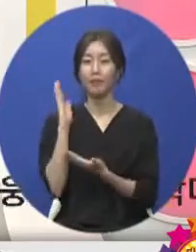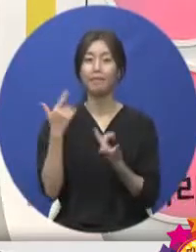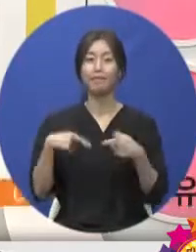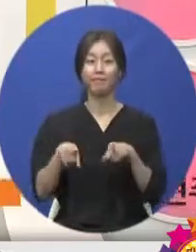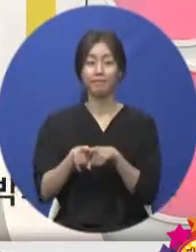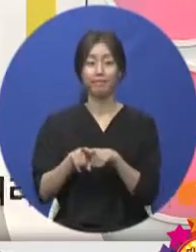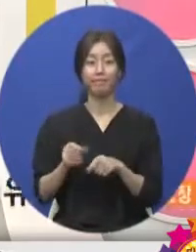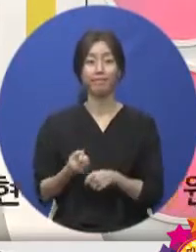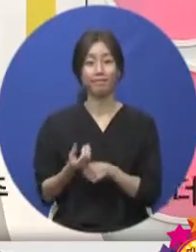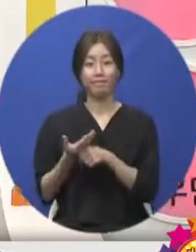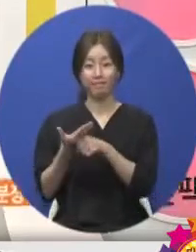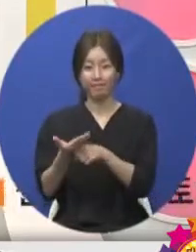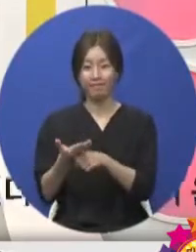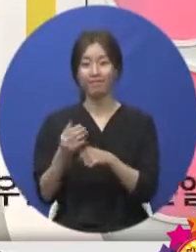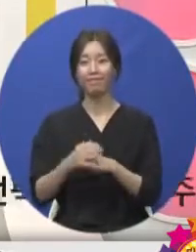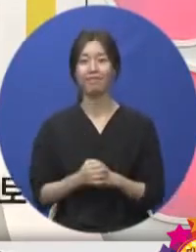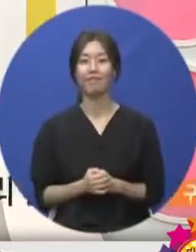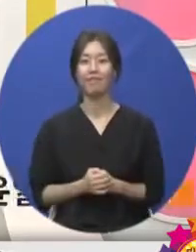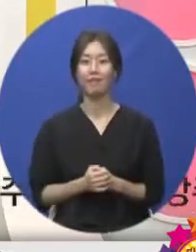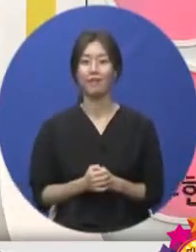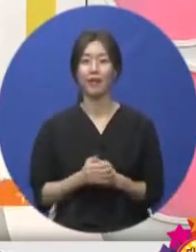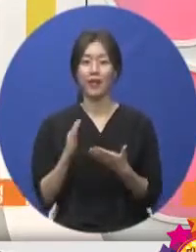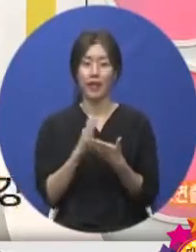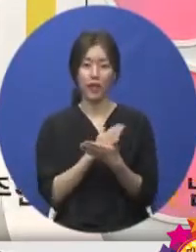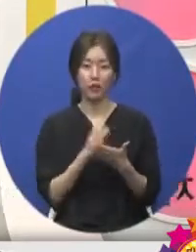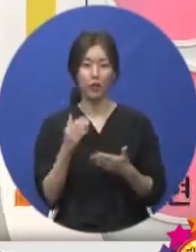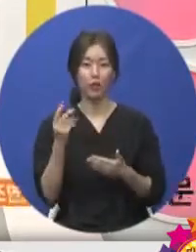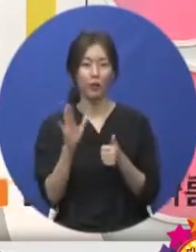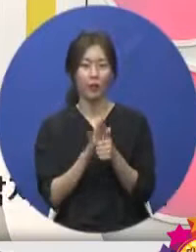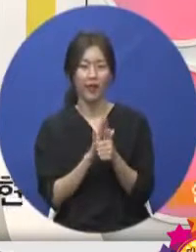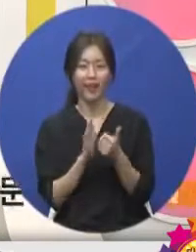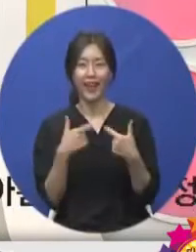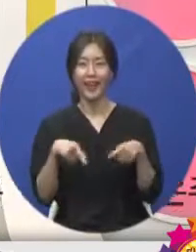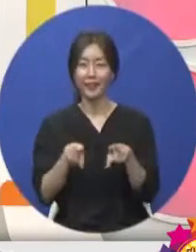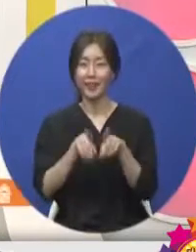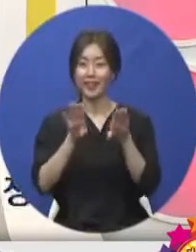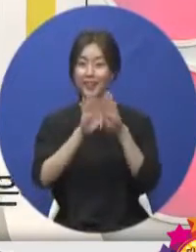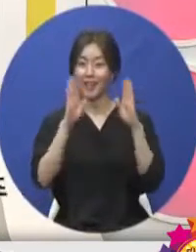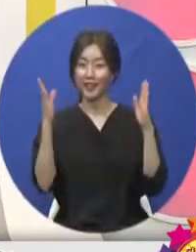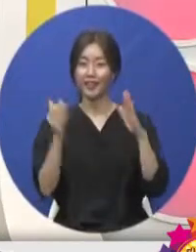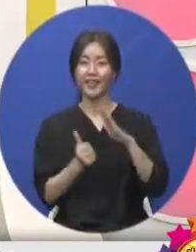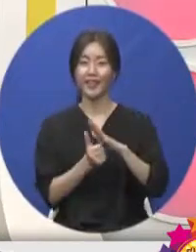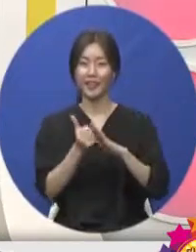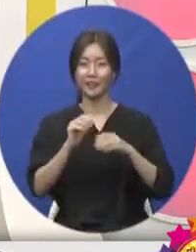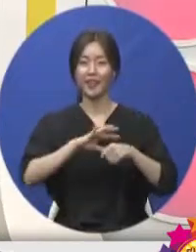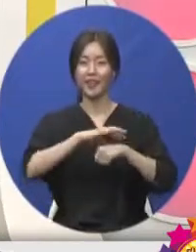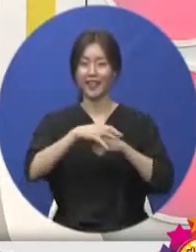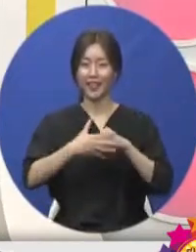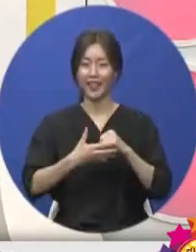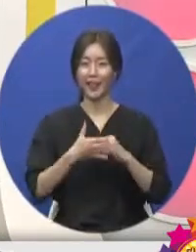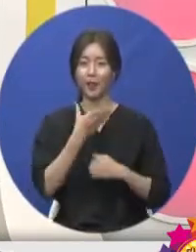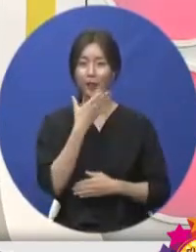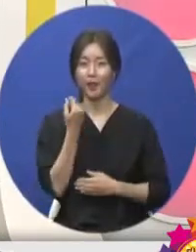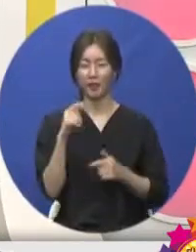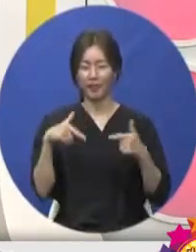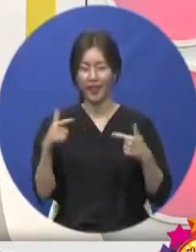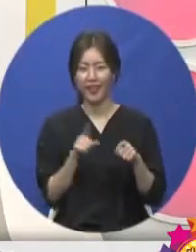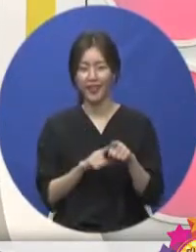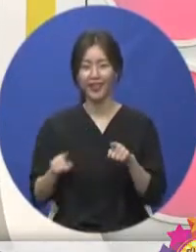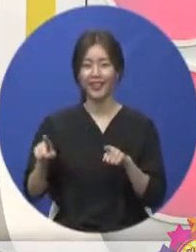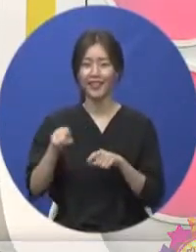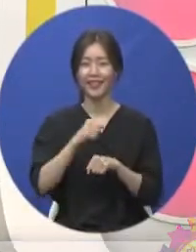도움의 손길을 전달하도록 하겠습니다. 네, 나눔과 배려 함께 여는 희망 세상 복지TV가 항상